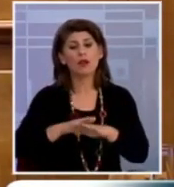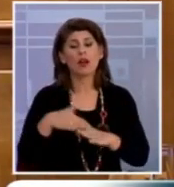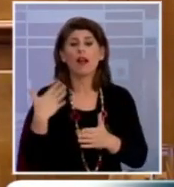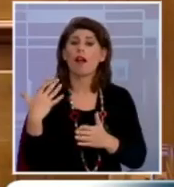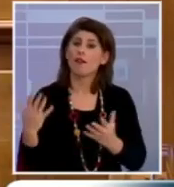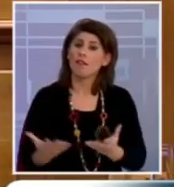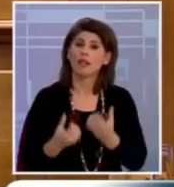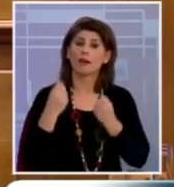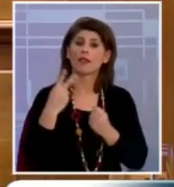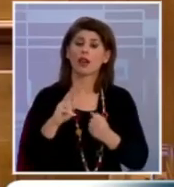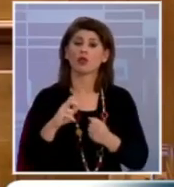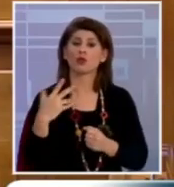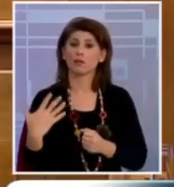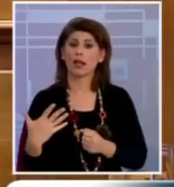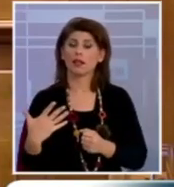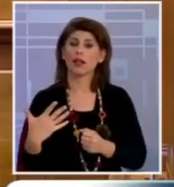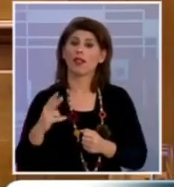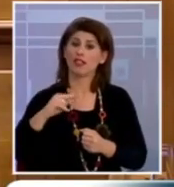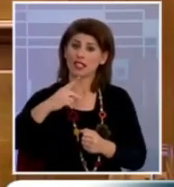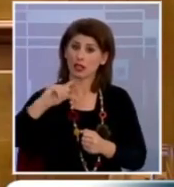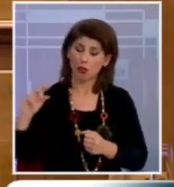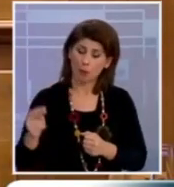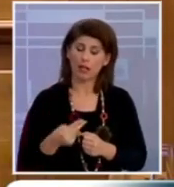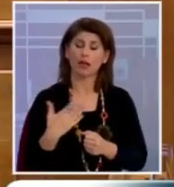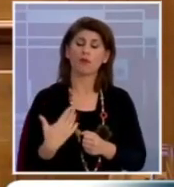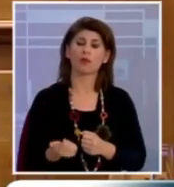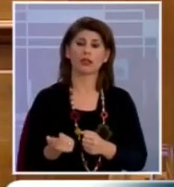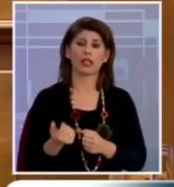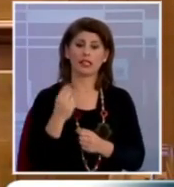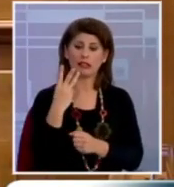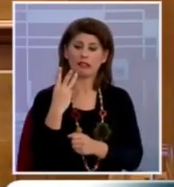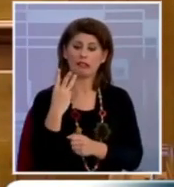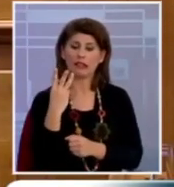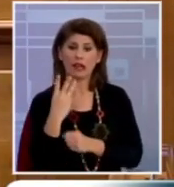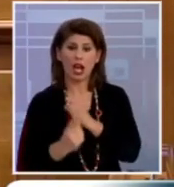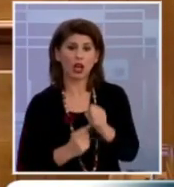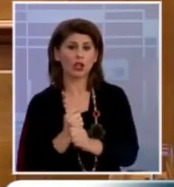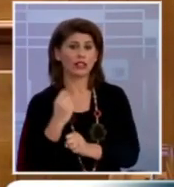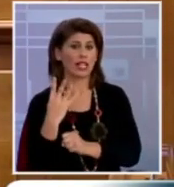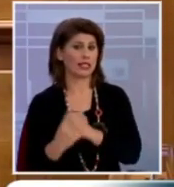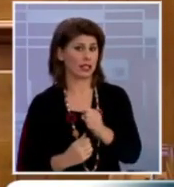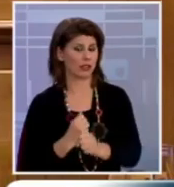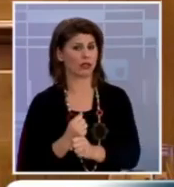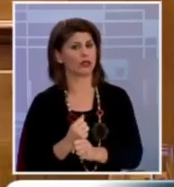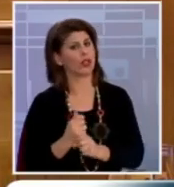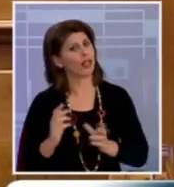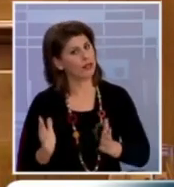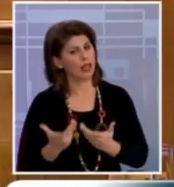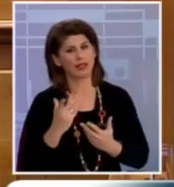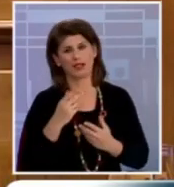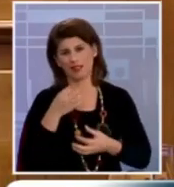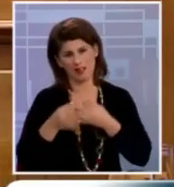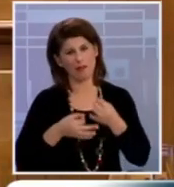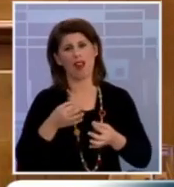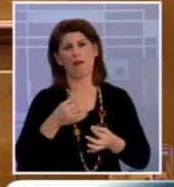225 και κάναμε μια προσαρμογή που ήταν σκληρή και εμείς δεν τη θέλαμε για μια τριετία-τετραετία. Εντάξει, να μιλάμε με